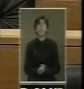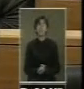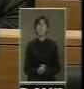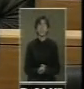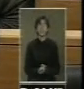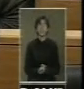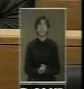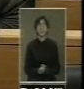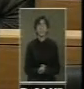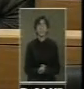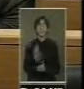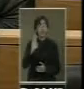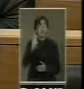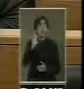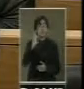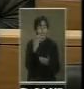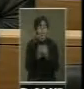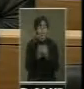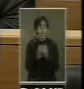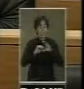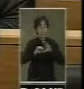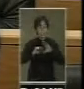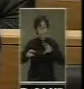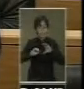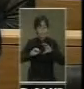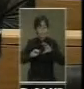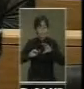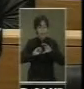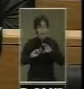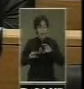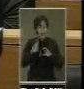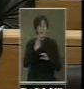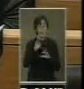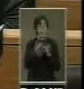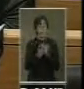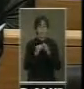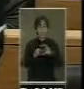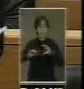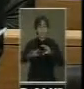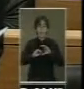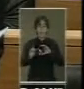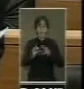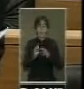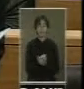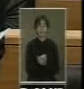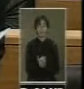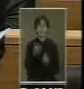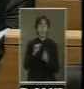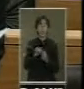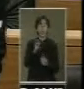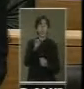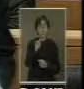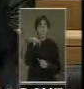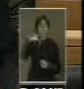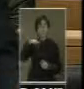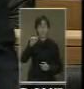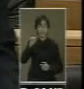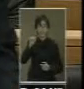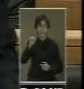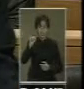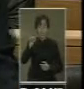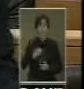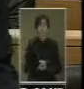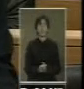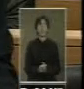แต่ที่ชัดๆบริษัทที่เอาสตางค์ไปให้ผ่านบริษัทอะไรบ้างนี่ ท่านประธานครับ มาจาก TPI โพลีนจำกัดครับ